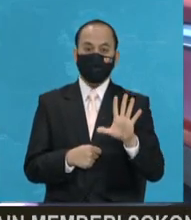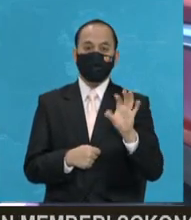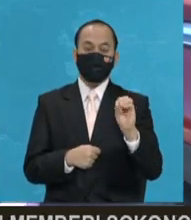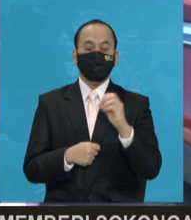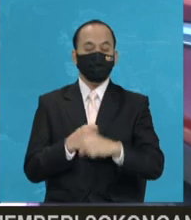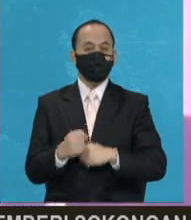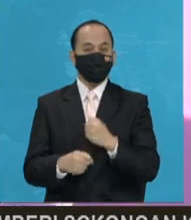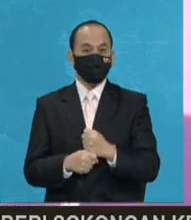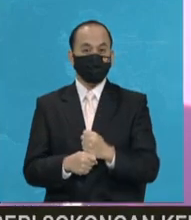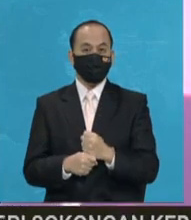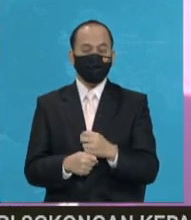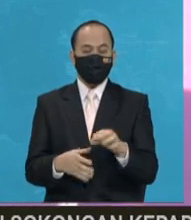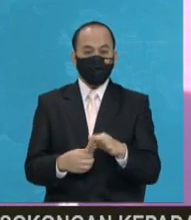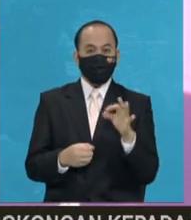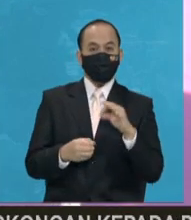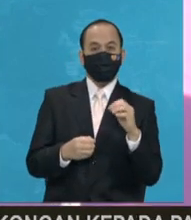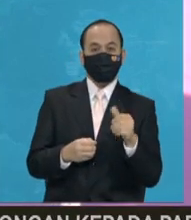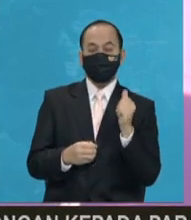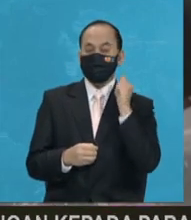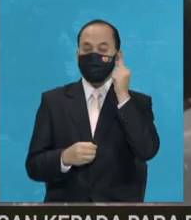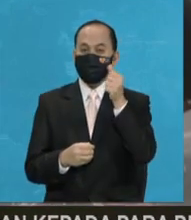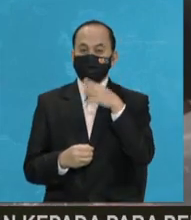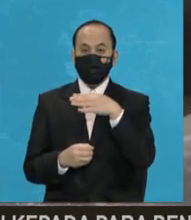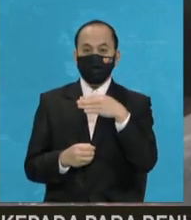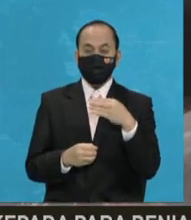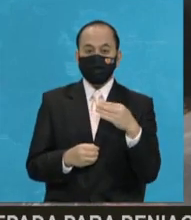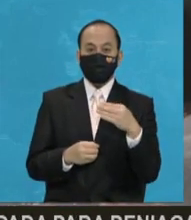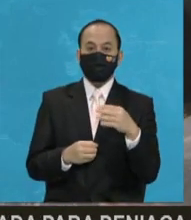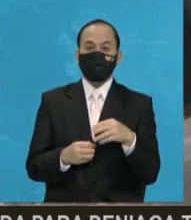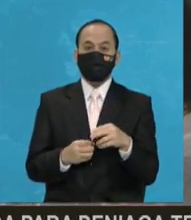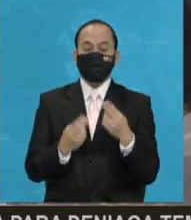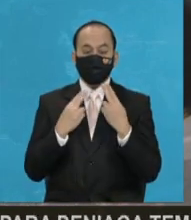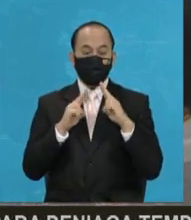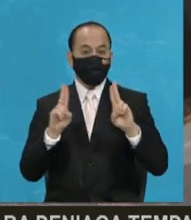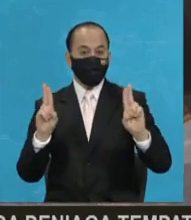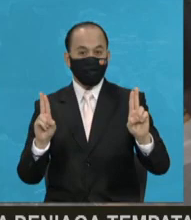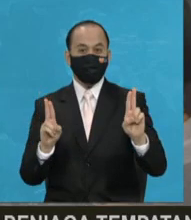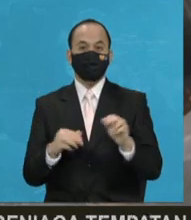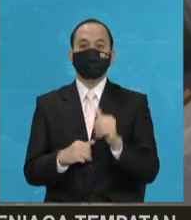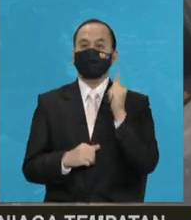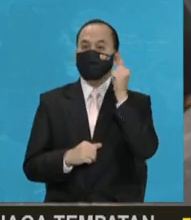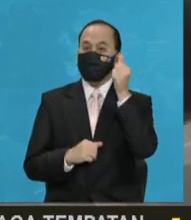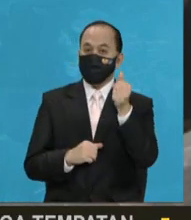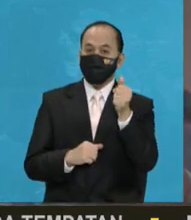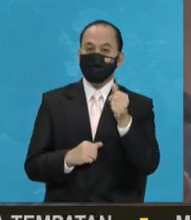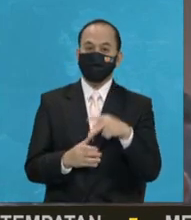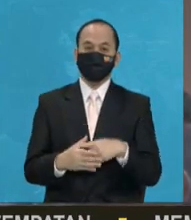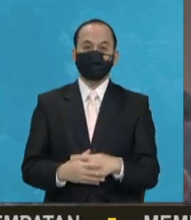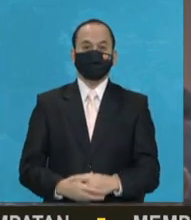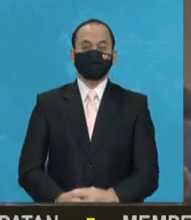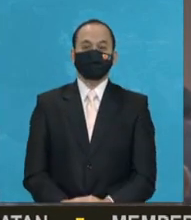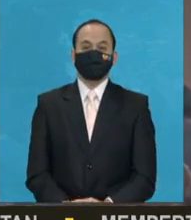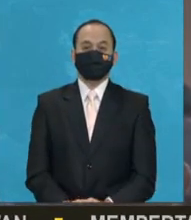tahun kemudian akan diteruskan lagi esong ditempat yang sama dan diesel ajurkan dengan pengumuman keputusan